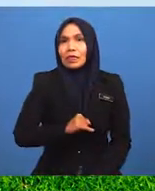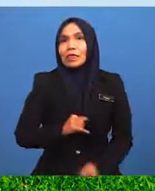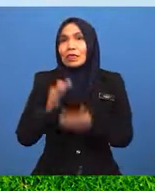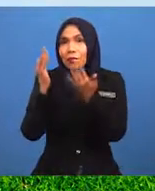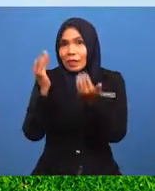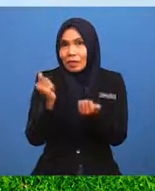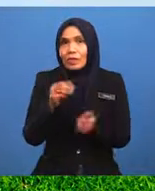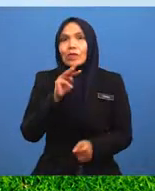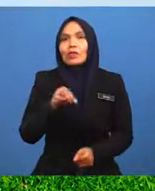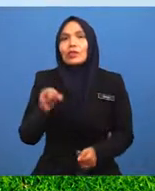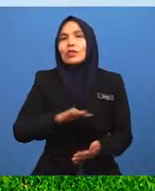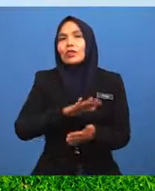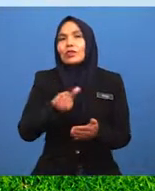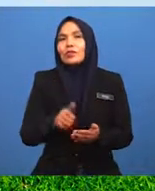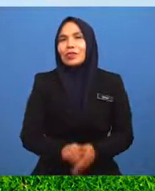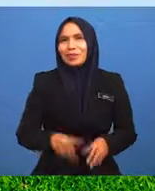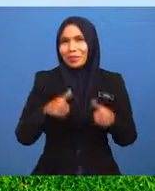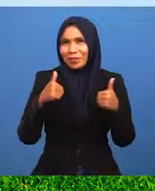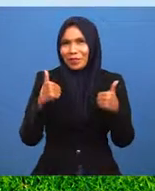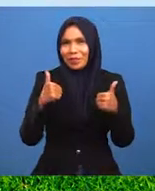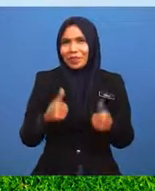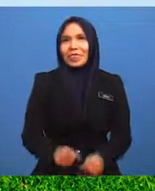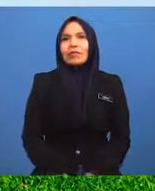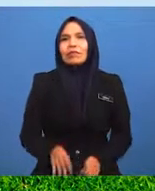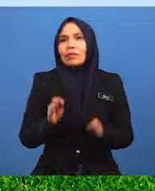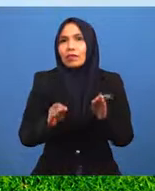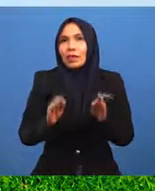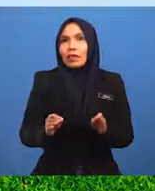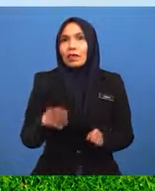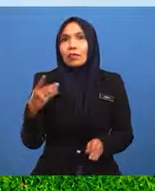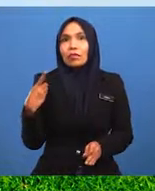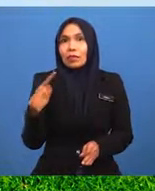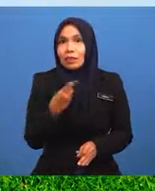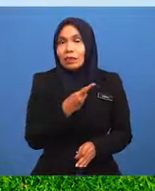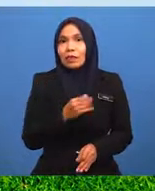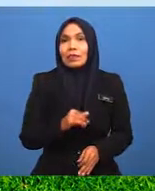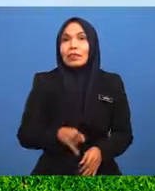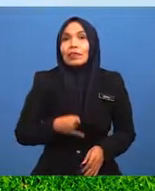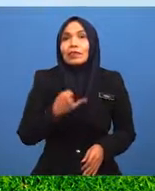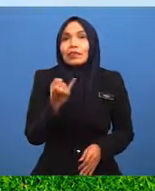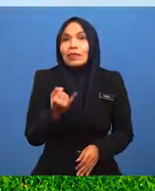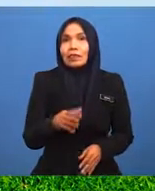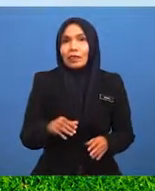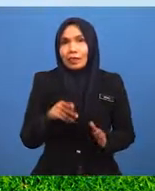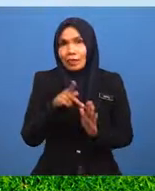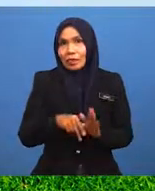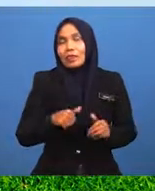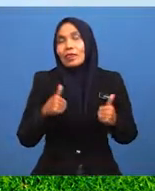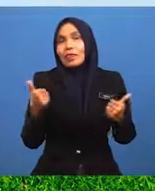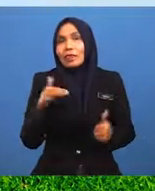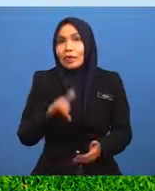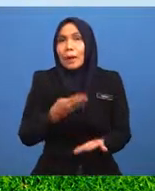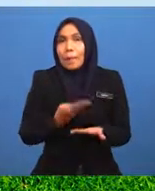berharap murid-murid semua sihat. Kalau kita inginkan kesihatan yang baik, jaga